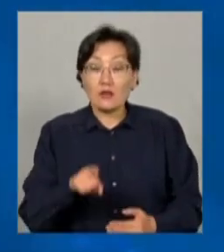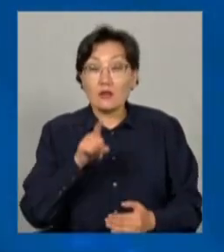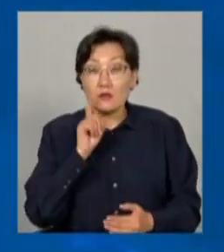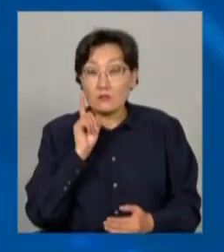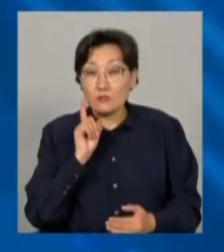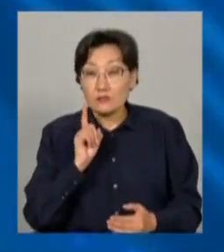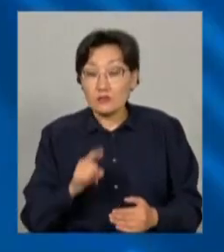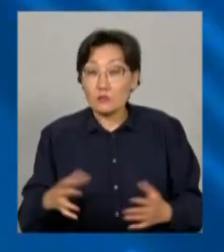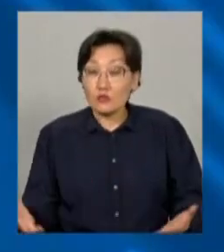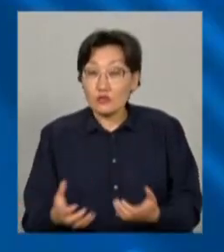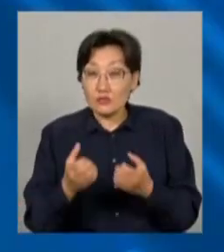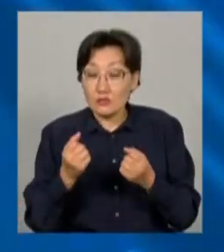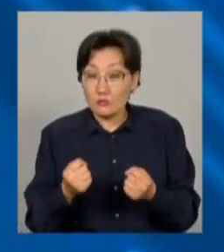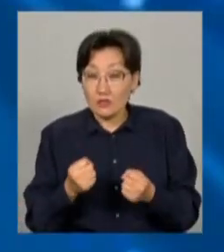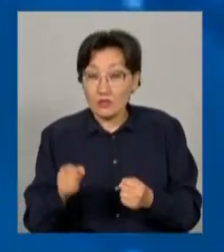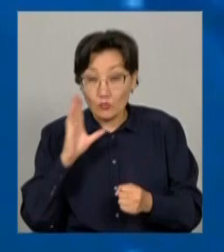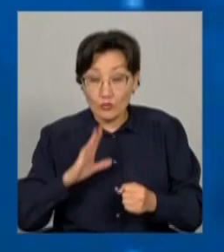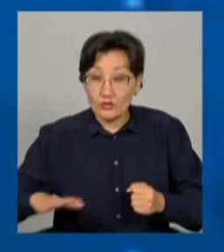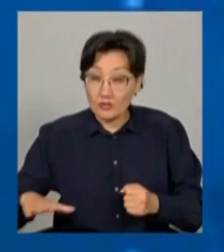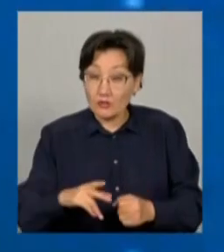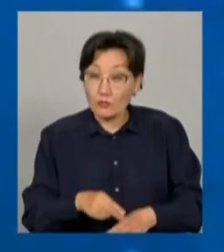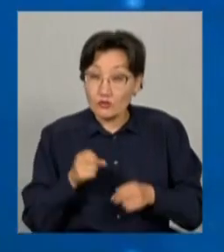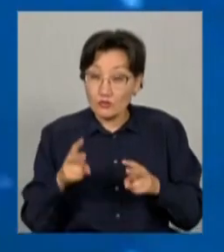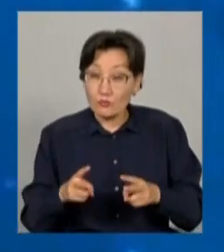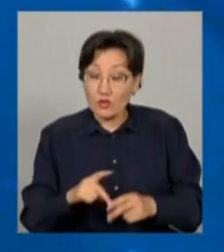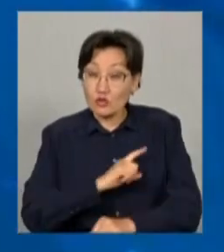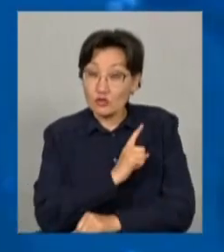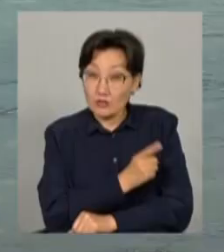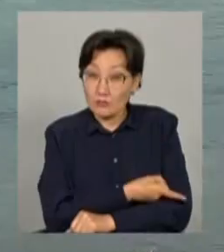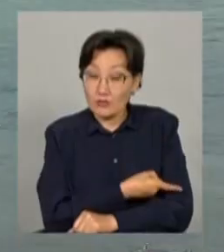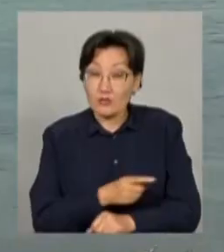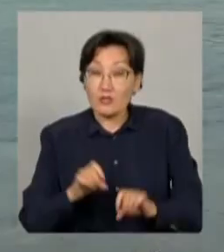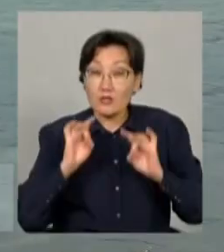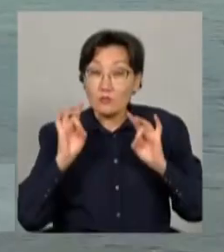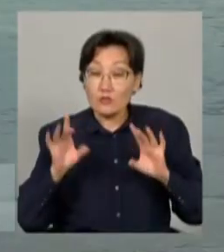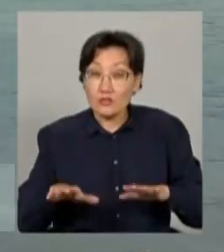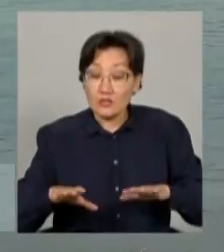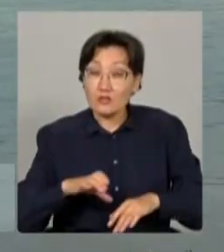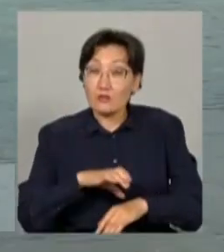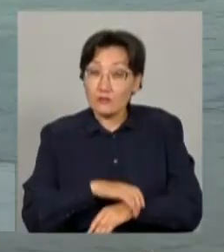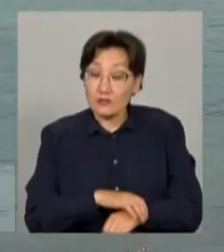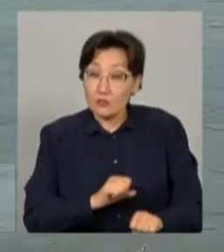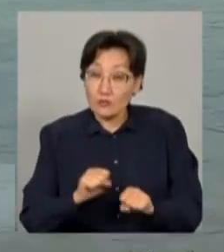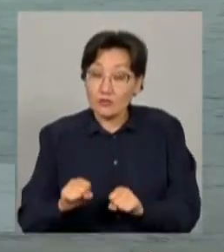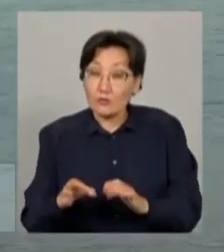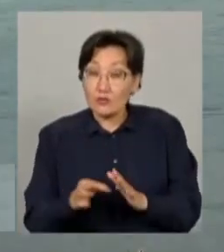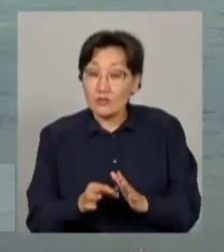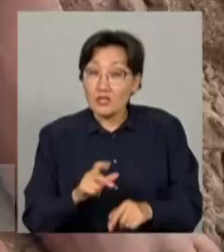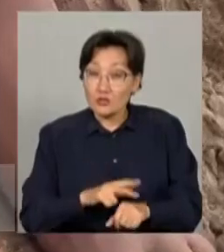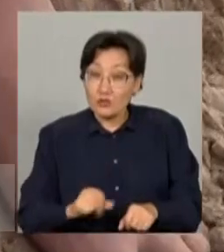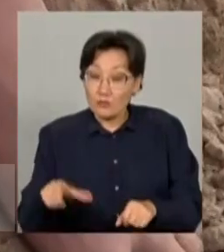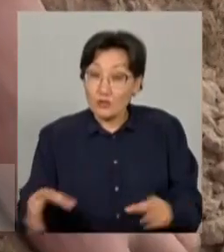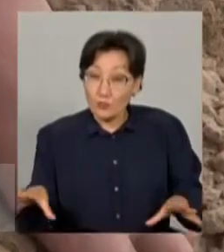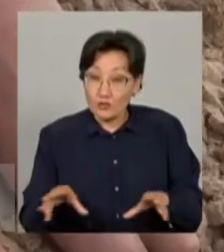Жастаяған шақта құтқарушылар су айдындарындағы қауіпсіздікті күшейтті. Жазатайым оқиғалардың алдын алу мақсатында олар тәртіп